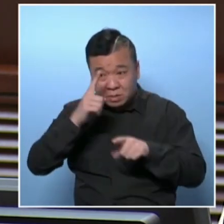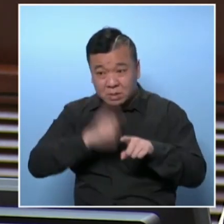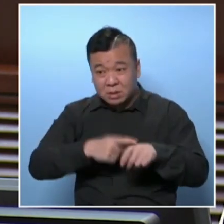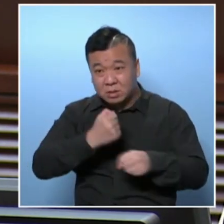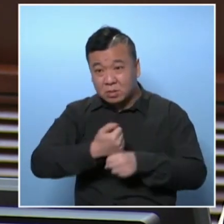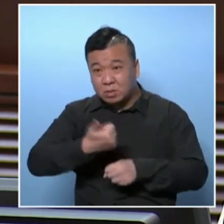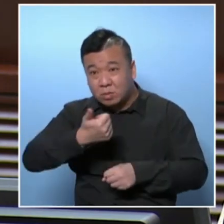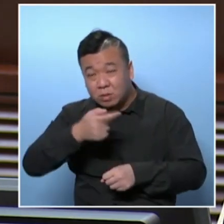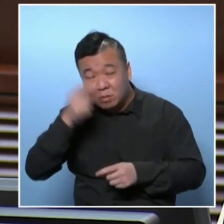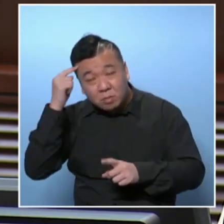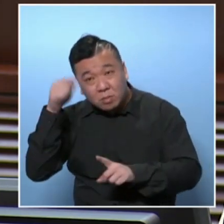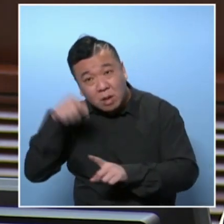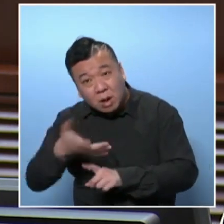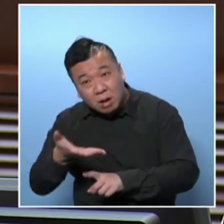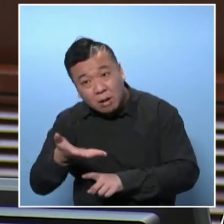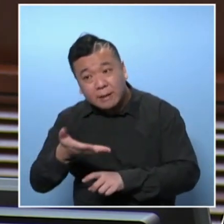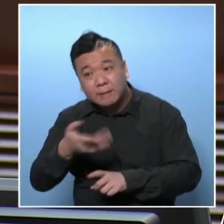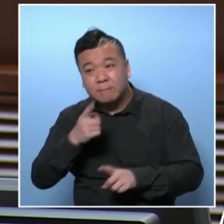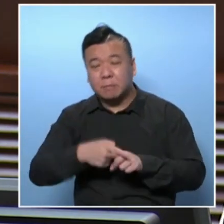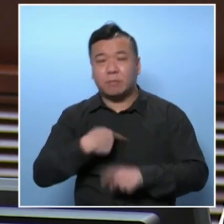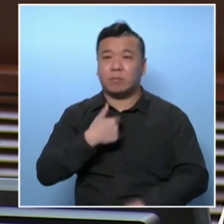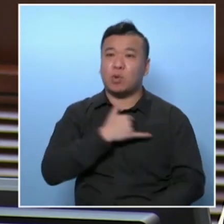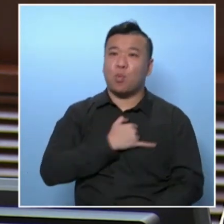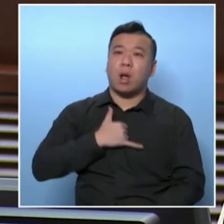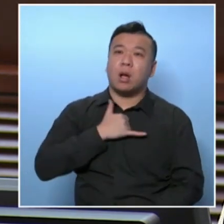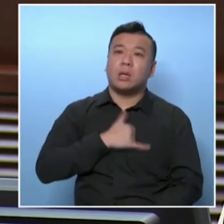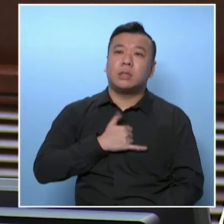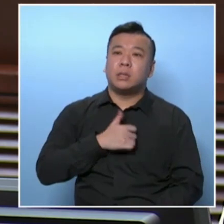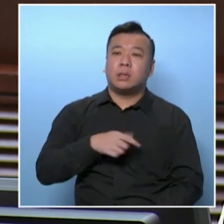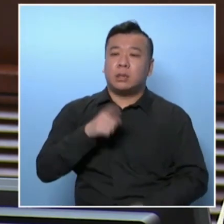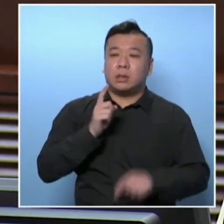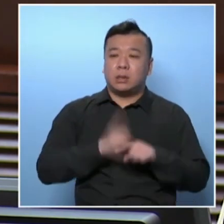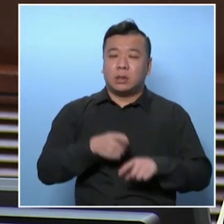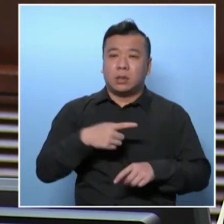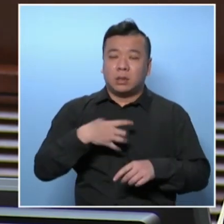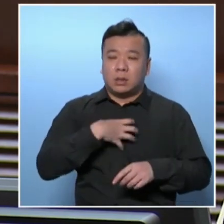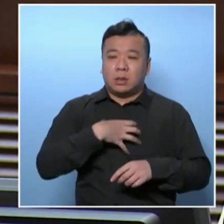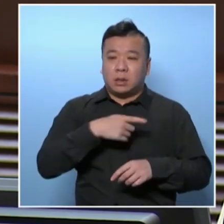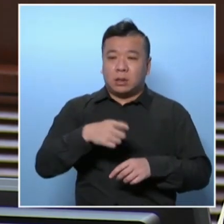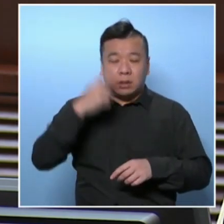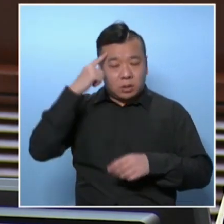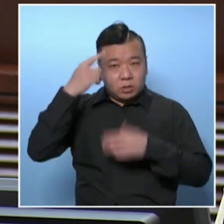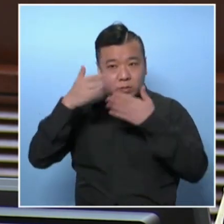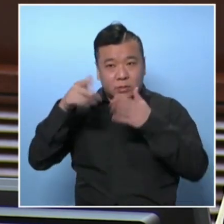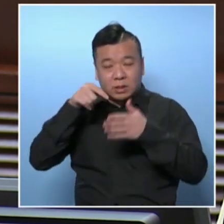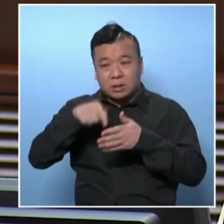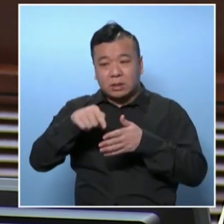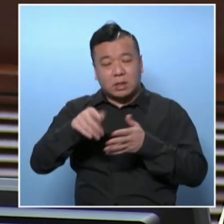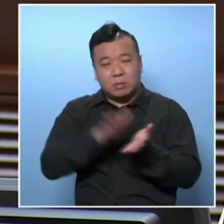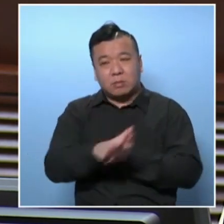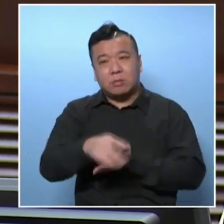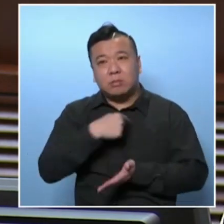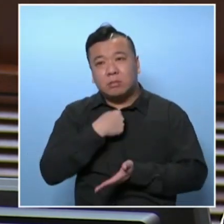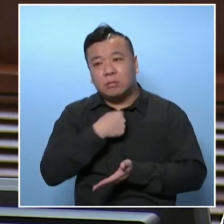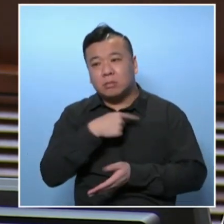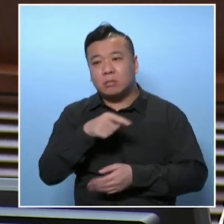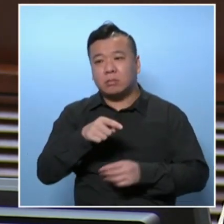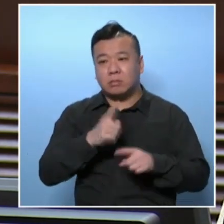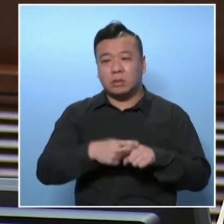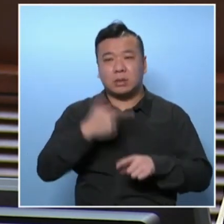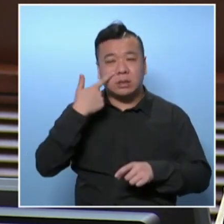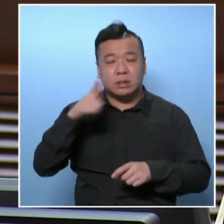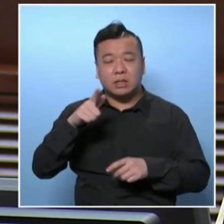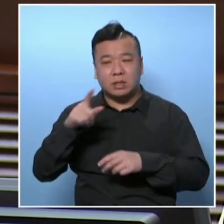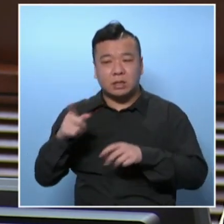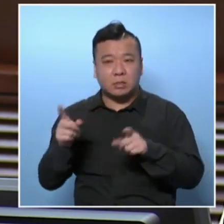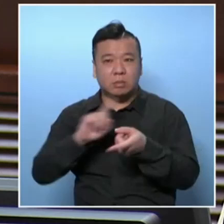想要嘅目標呢？其實係我哋好懷疑嘅。我仍然都認為咧，通識科咧係唔應該必修必考，我哋應該有新嘅科